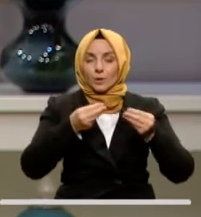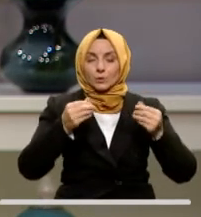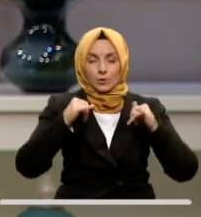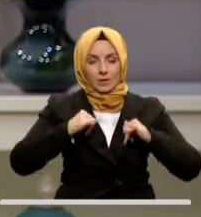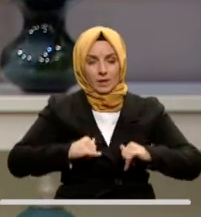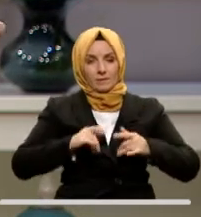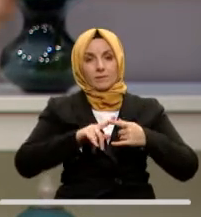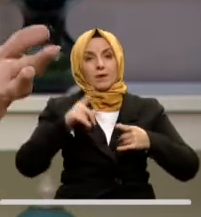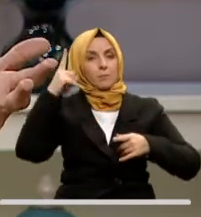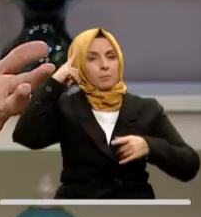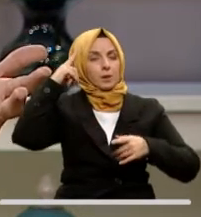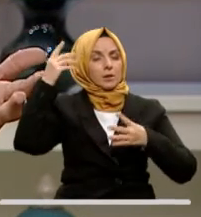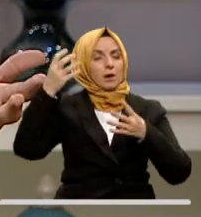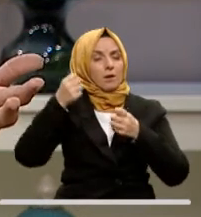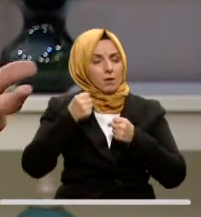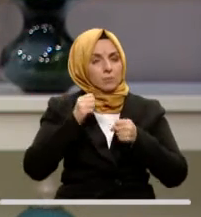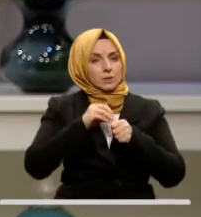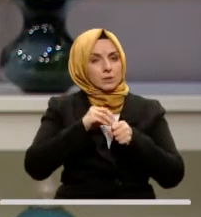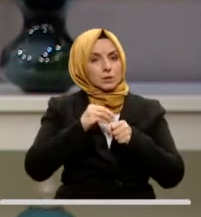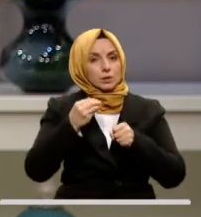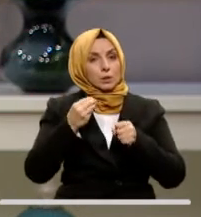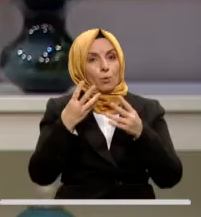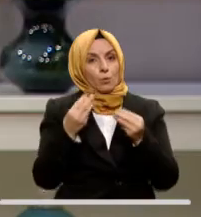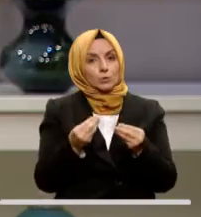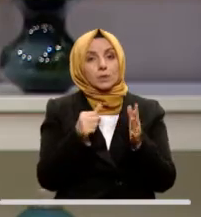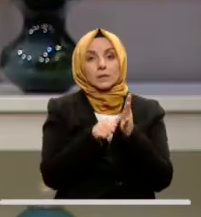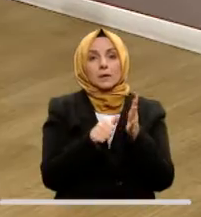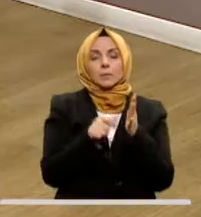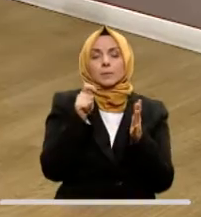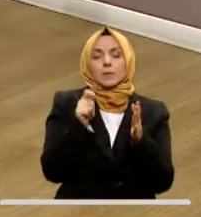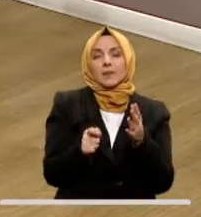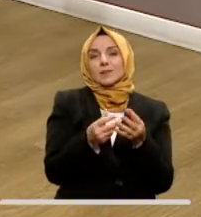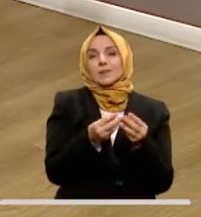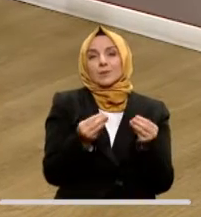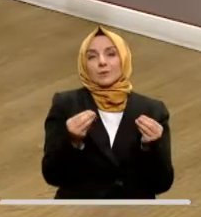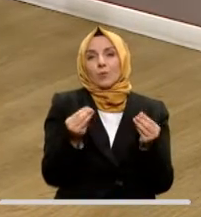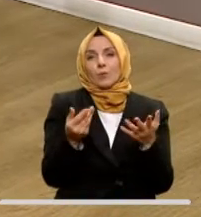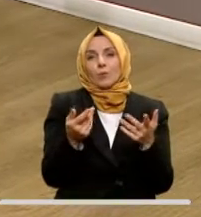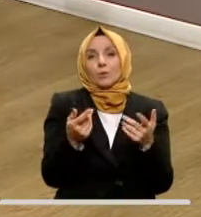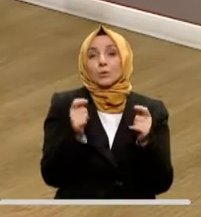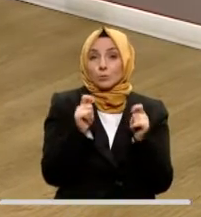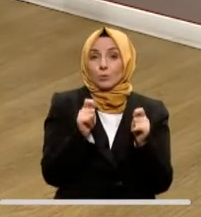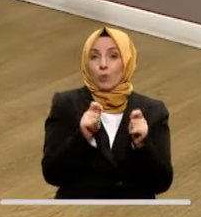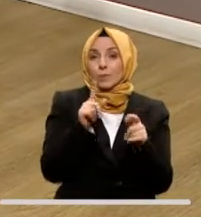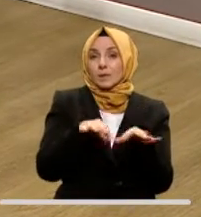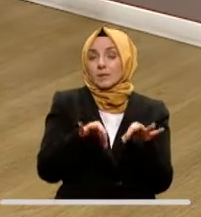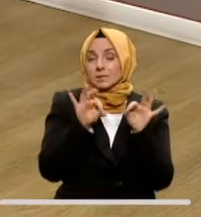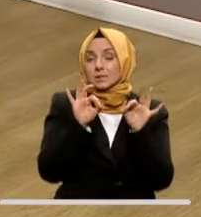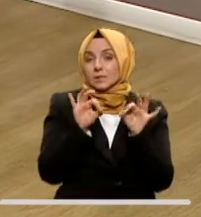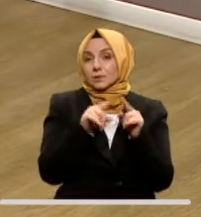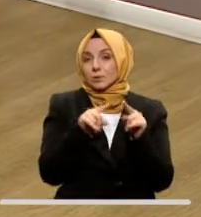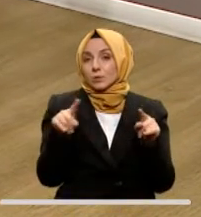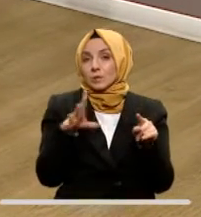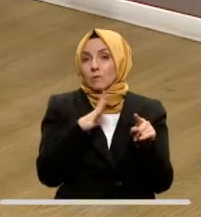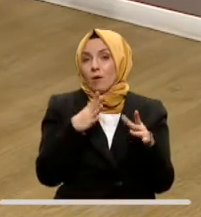bilgiler bu süreçte nasıl bir hazırlığı var bunun arka planı ya takvim gerçekten çok meşakkatli bir hazırlık süreci var Mesela